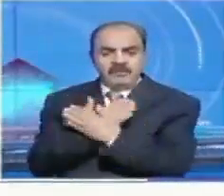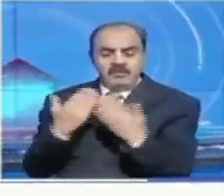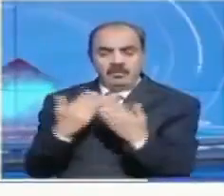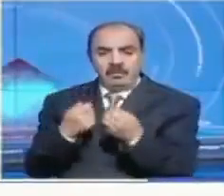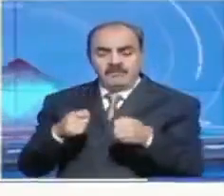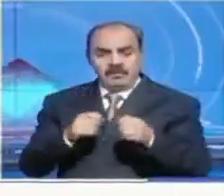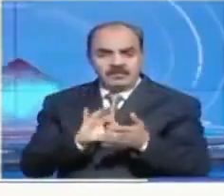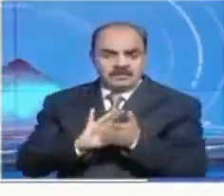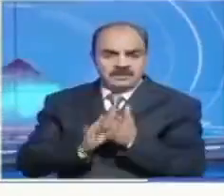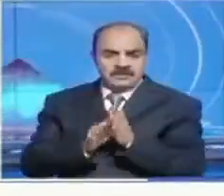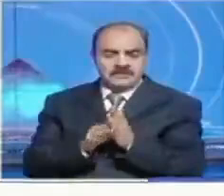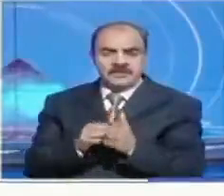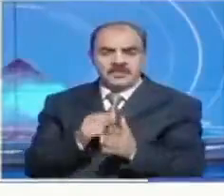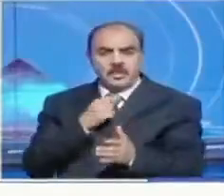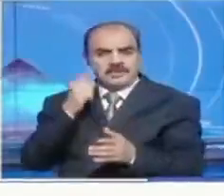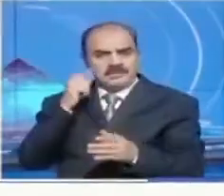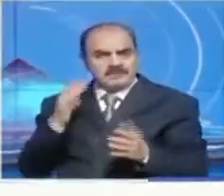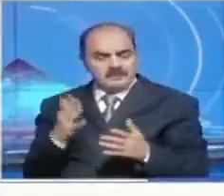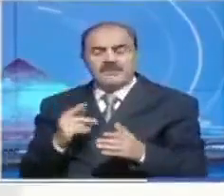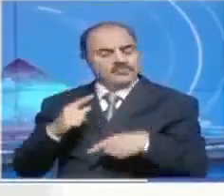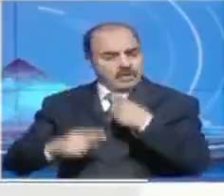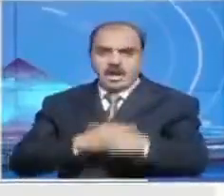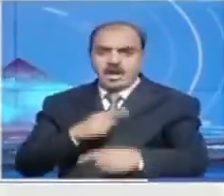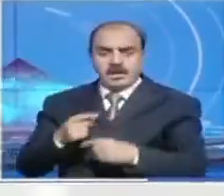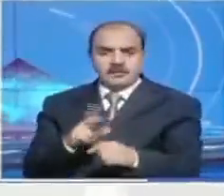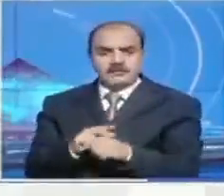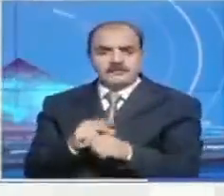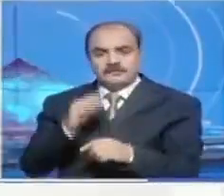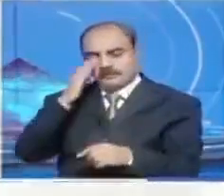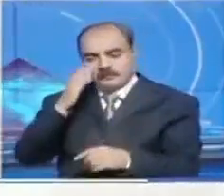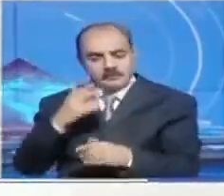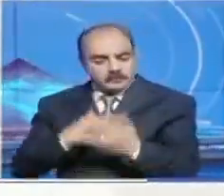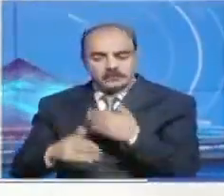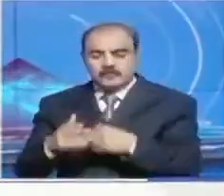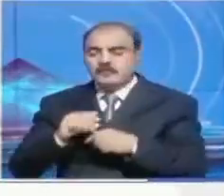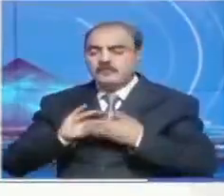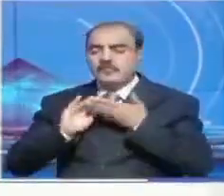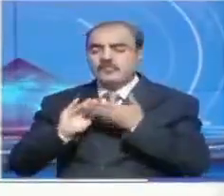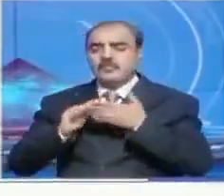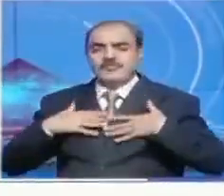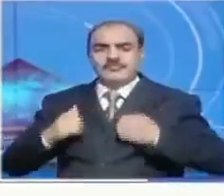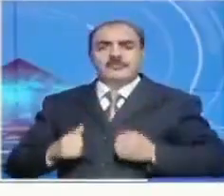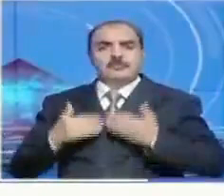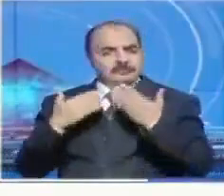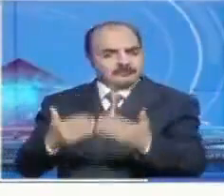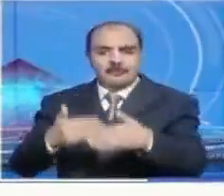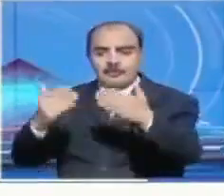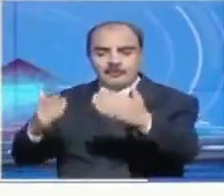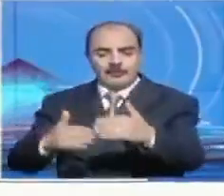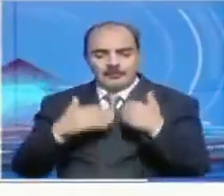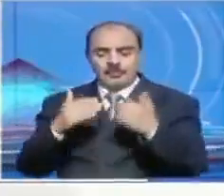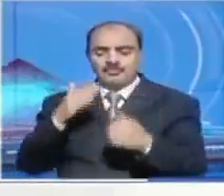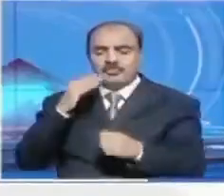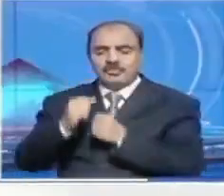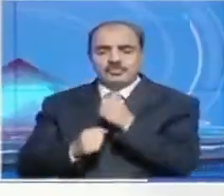إغلاق أيام الجمعة والسبت، ونثمن كذلك توفير كل الخدمات الصحية لجميع طبعا، ونشكر